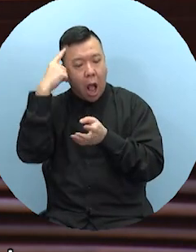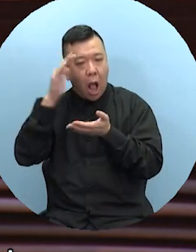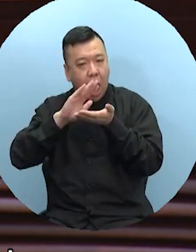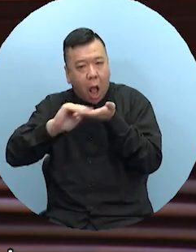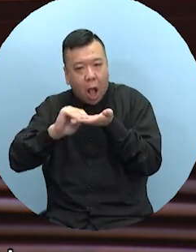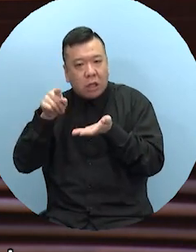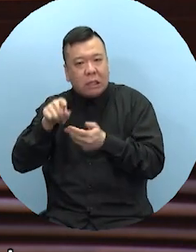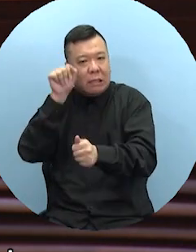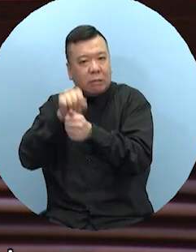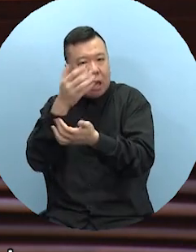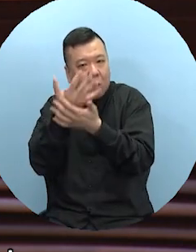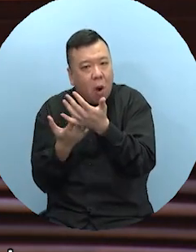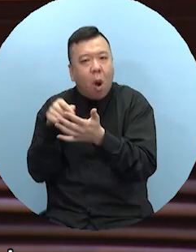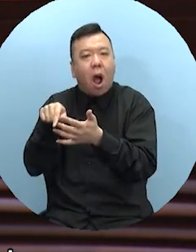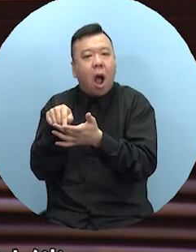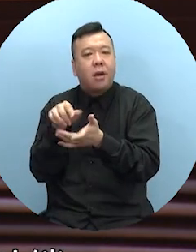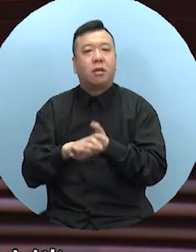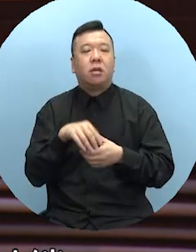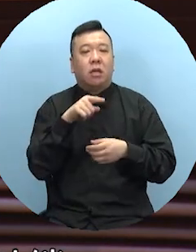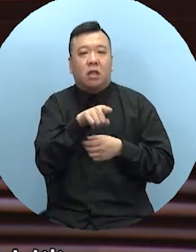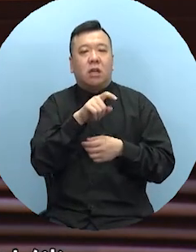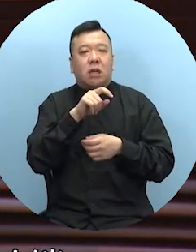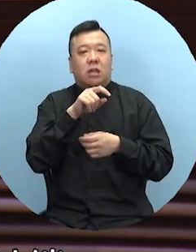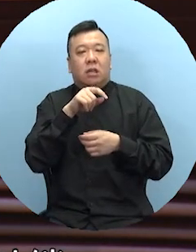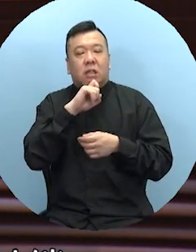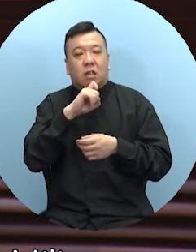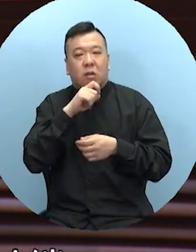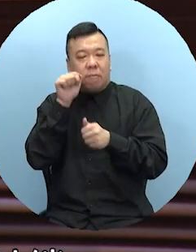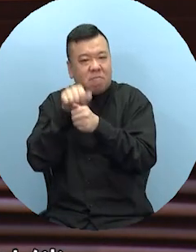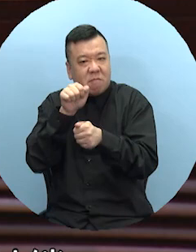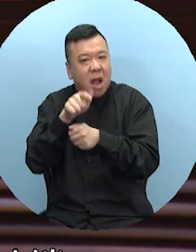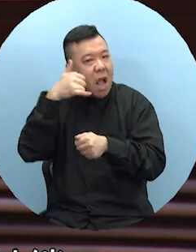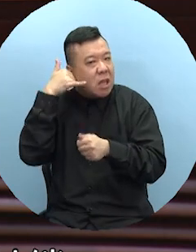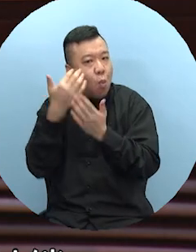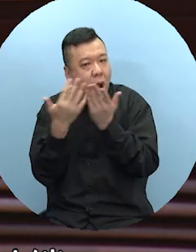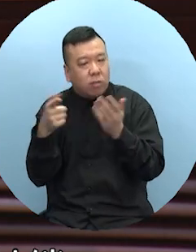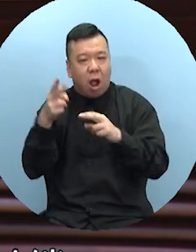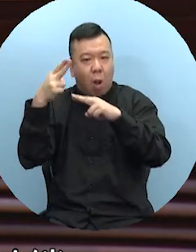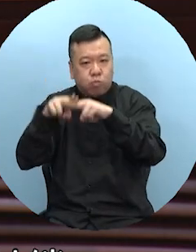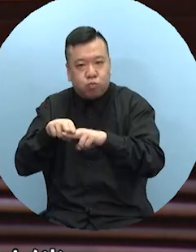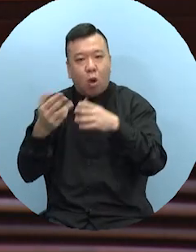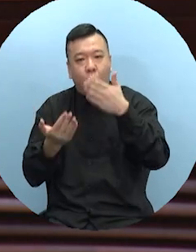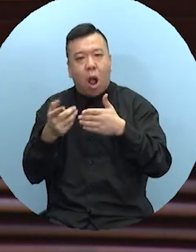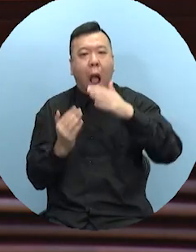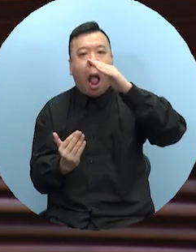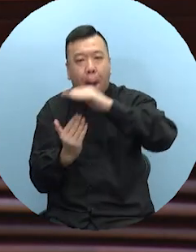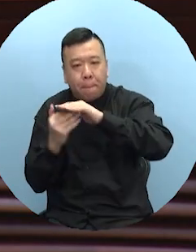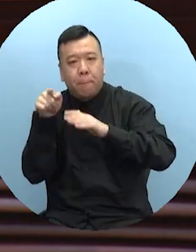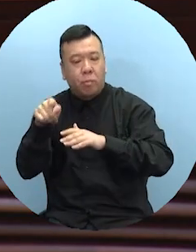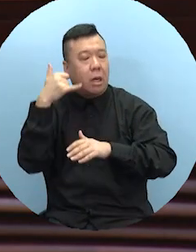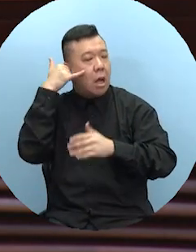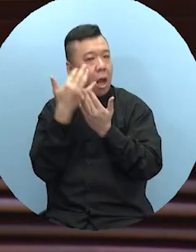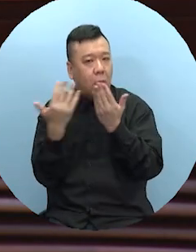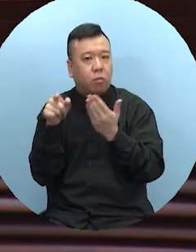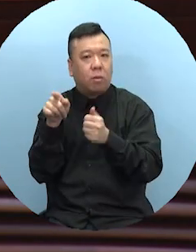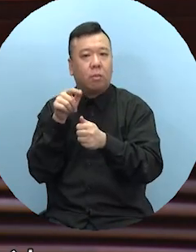识别为诈骗网站的网址，将涉嫌进行诈骗的电话号码封锁或者停止那